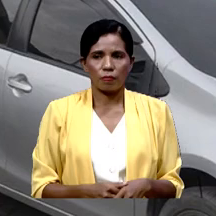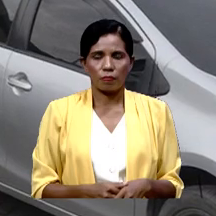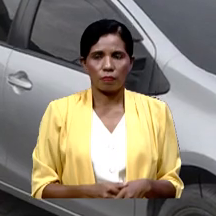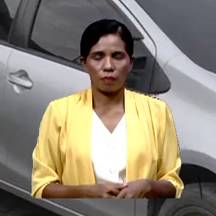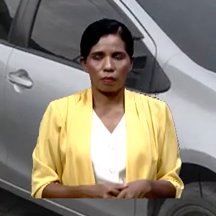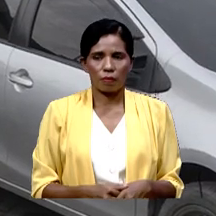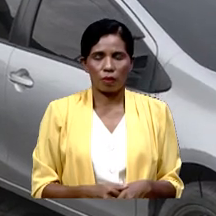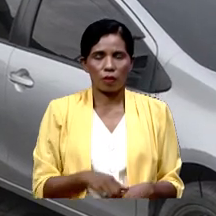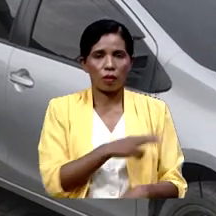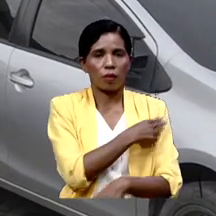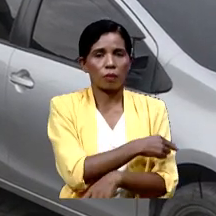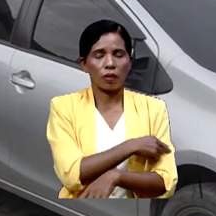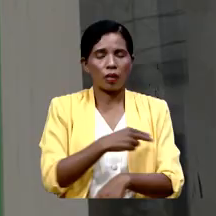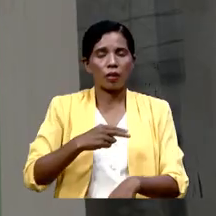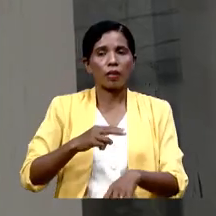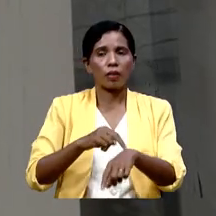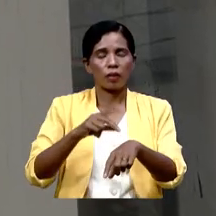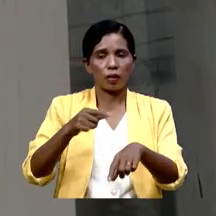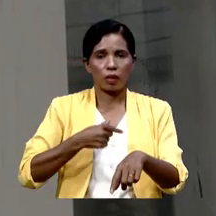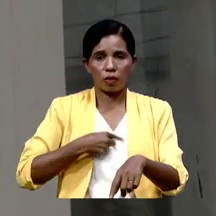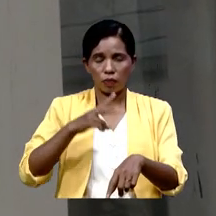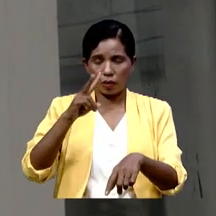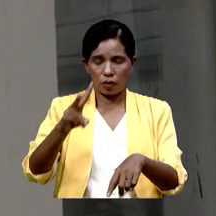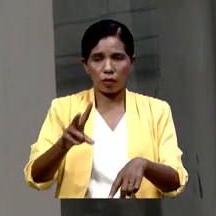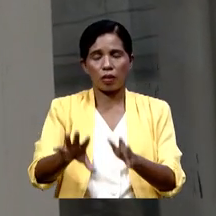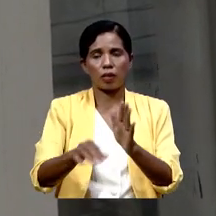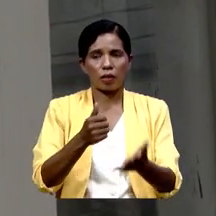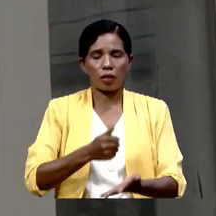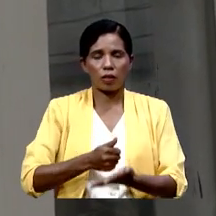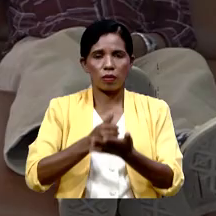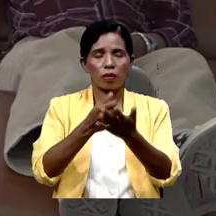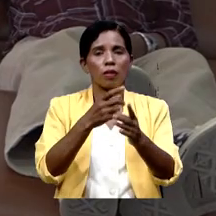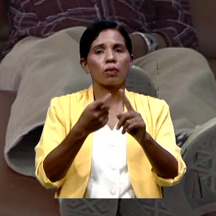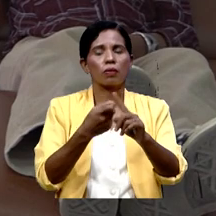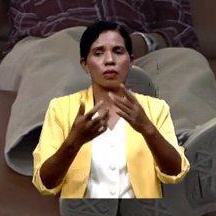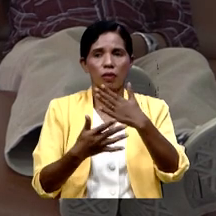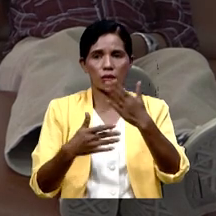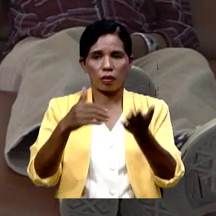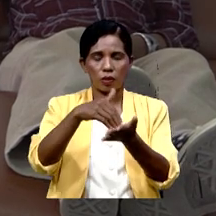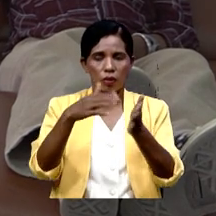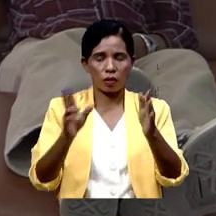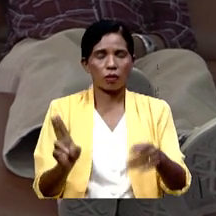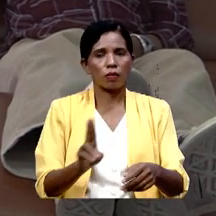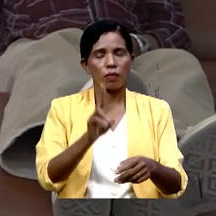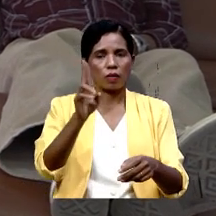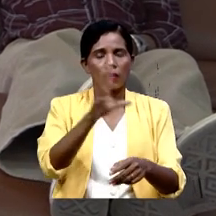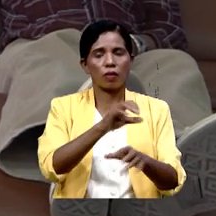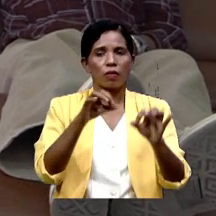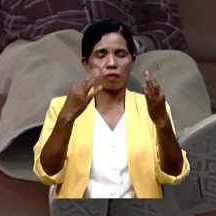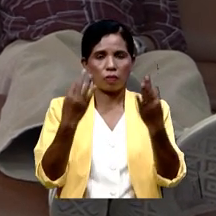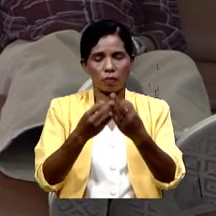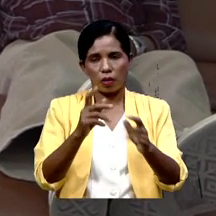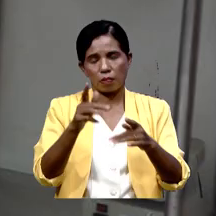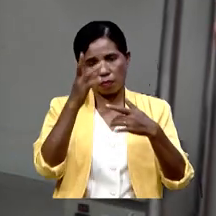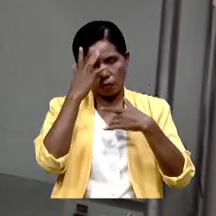Banco de Sangue Hospital Nacional Guido Valadares durante ne hetang apoio doação rang us estudante universitário no família paciente